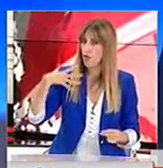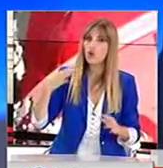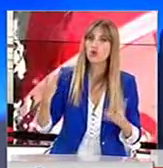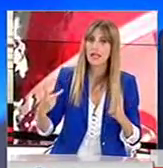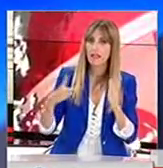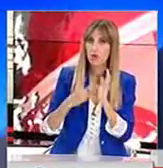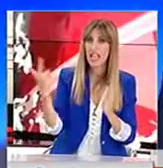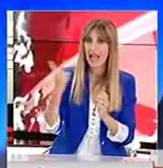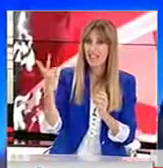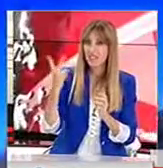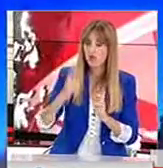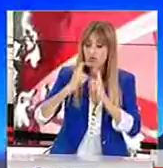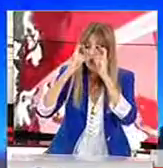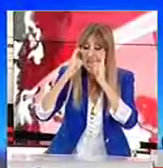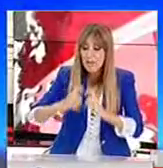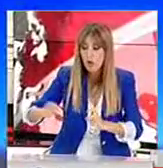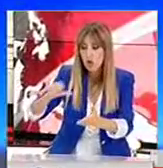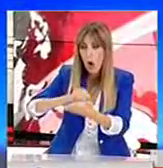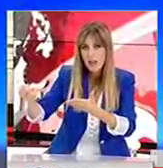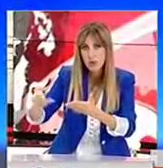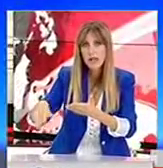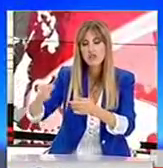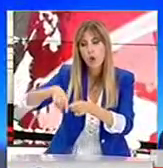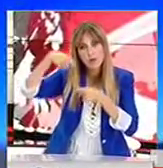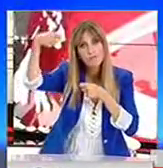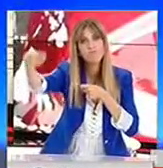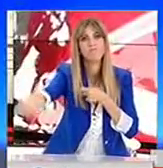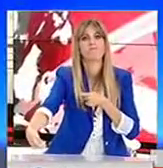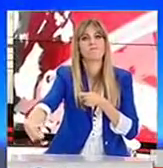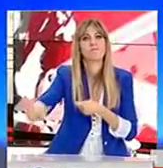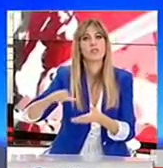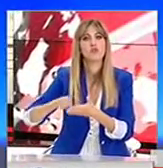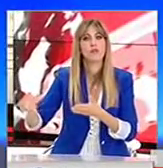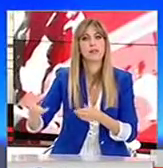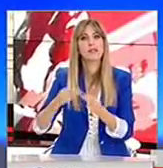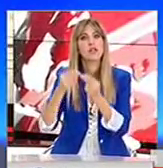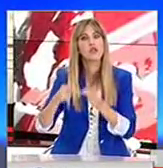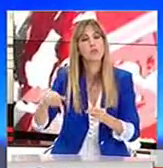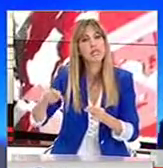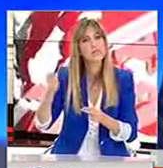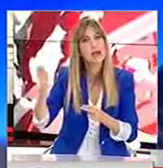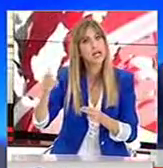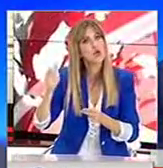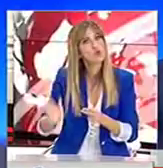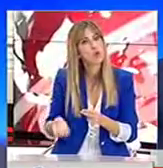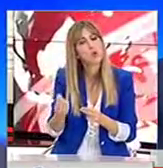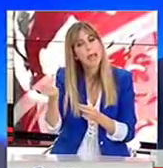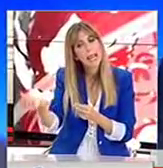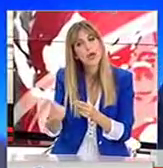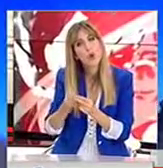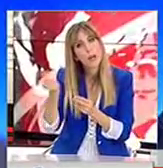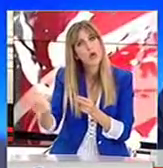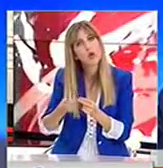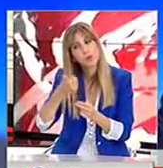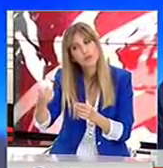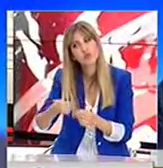32 έχουμε έναν καθαρό διάδρομο αποπληρωμών, χαμηλές αποπληρωμές δηλαδή για το χρέος μας, και από το 32 και μετά,